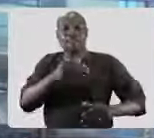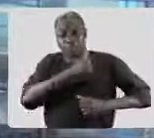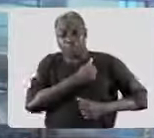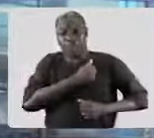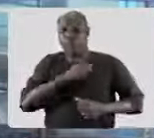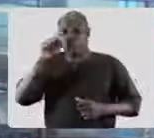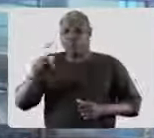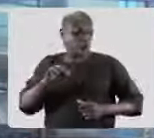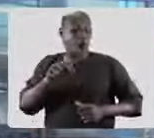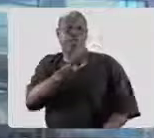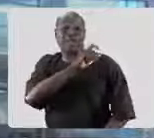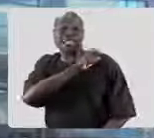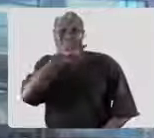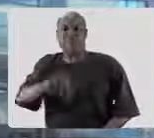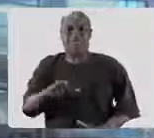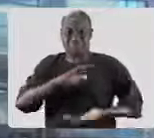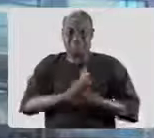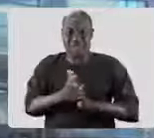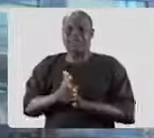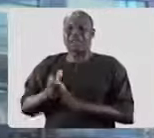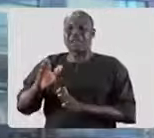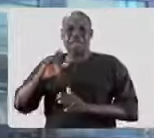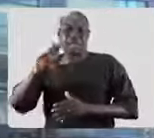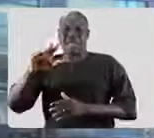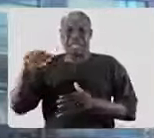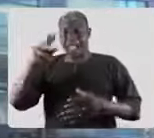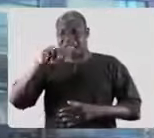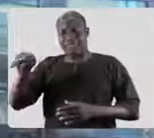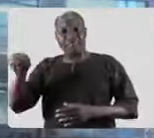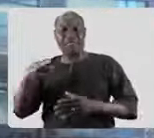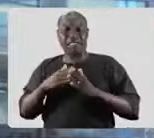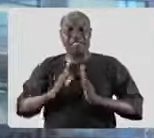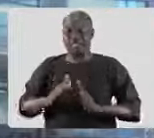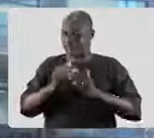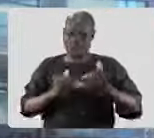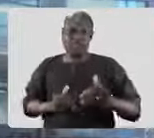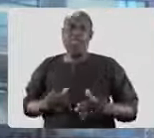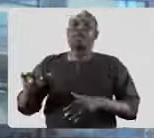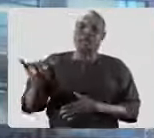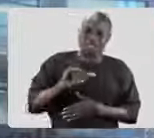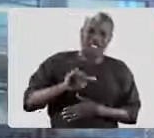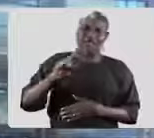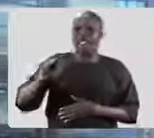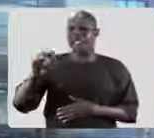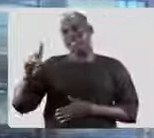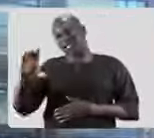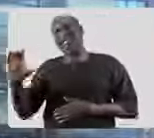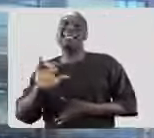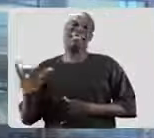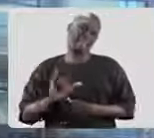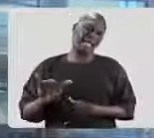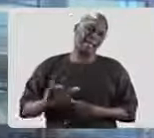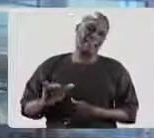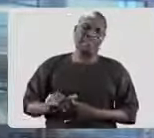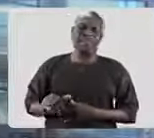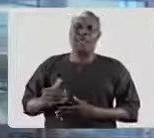police mu akwa agye sa wo ye MPP ni ana so ko fa MPP pani so NDC e wo so no sa pepe ene na